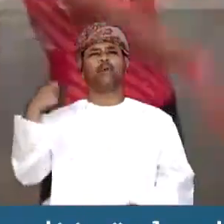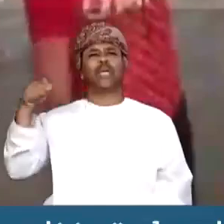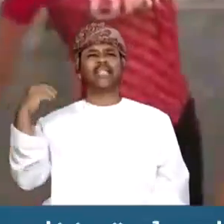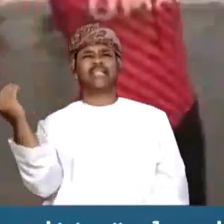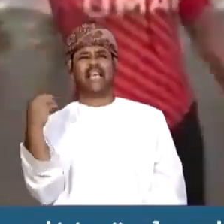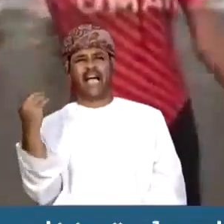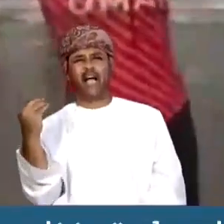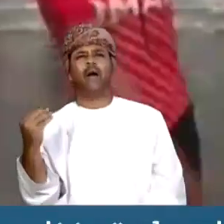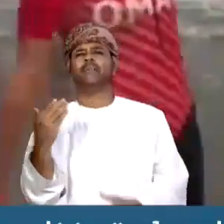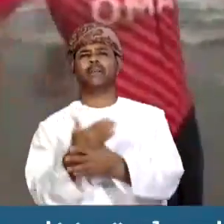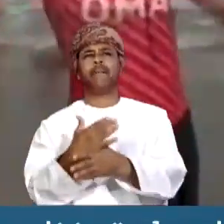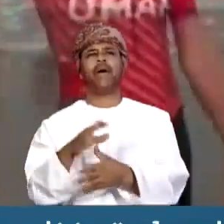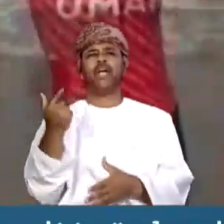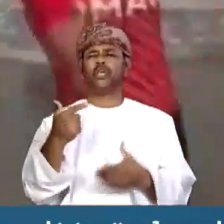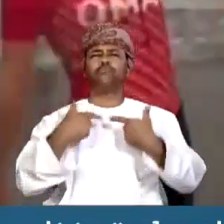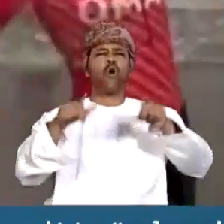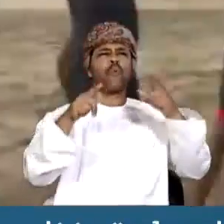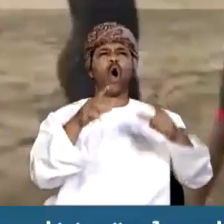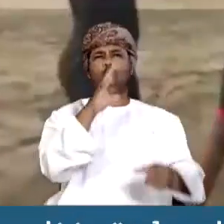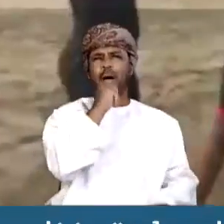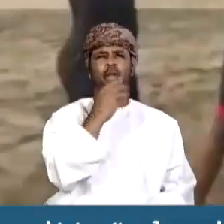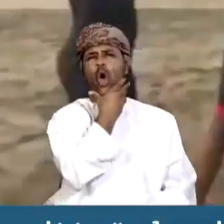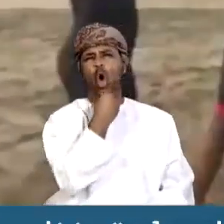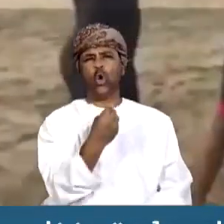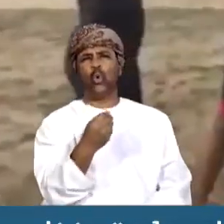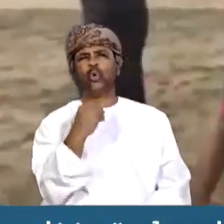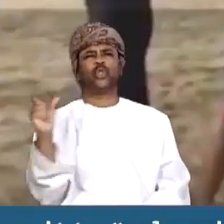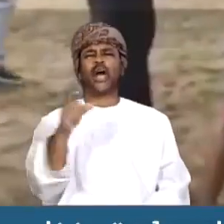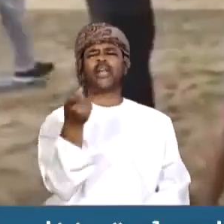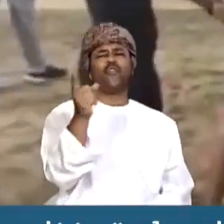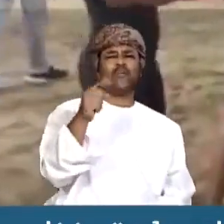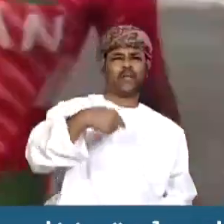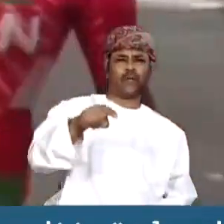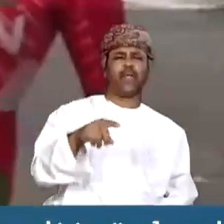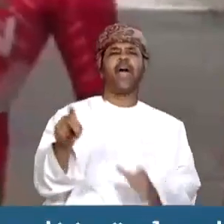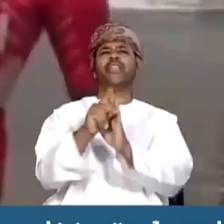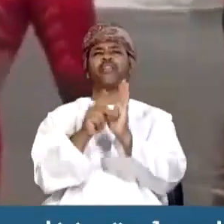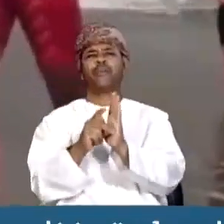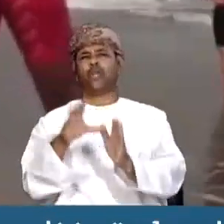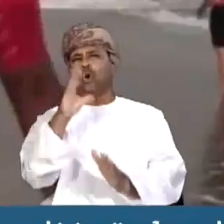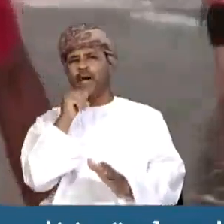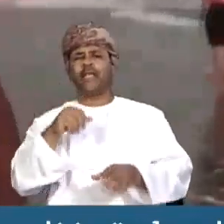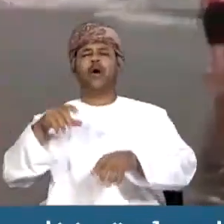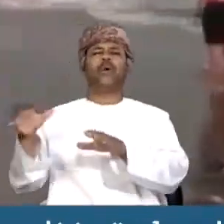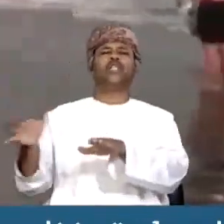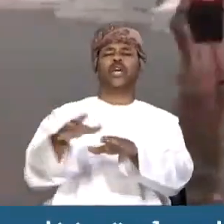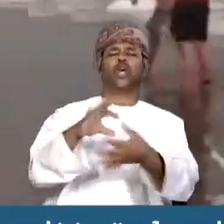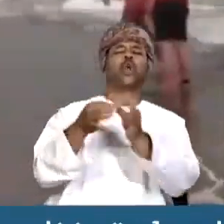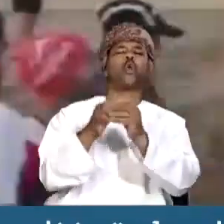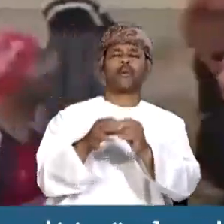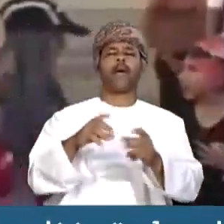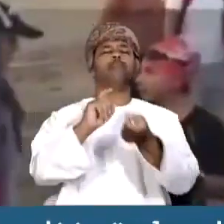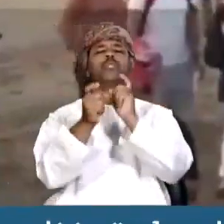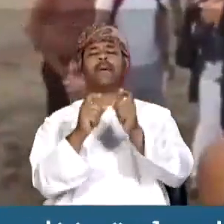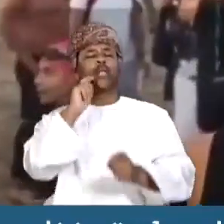السياحة، ومن أجل إظهار عمان بأحلى حلة في شهرها المجيد، نظمت السلطنة على شاطئ القرم مسابقة الرجل